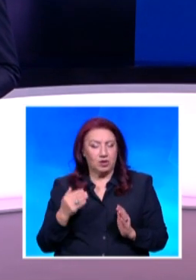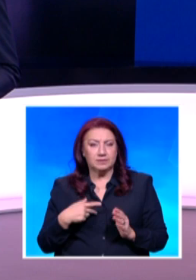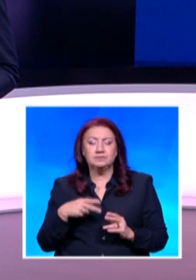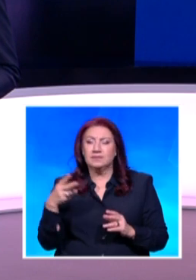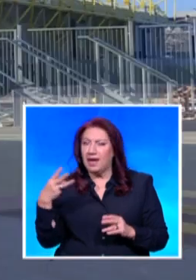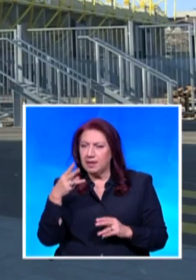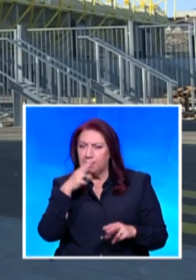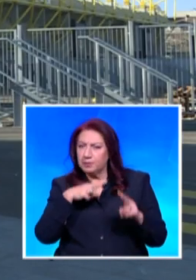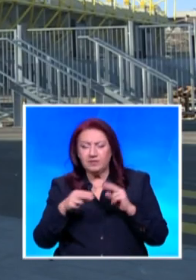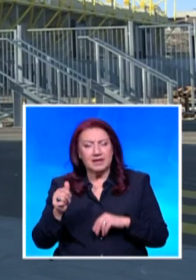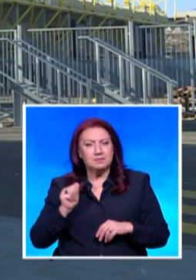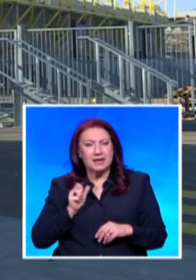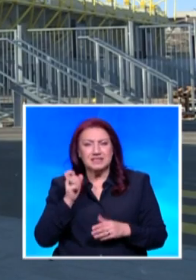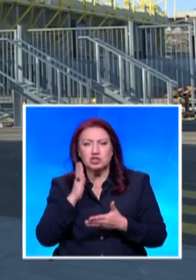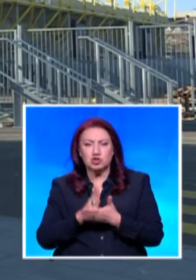реконструкцията.